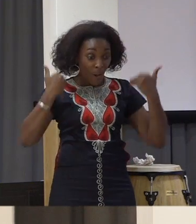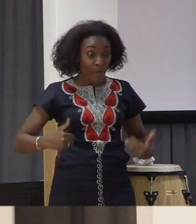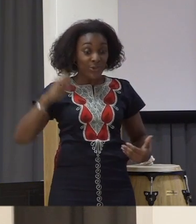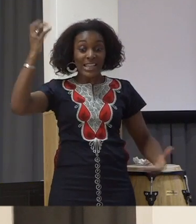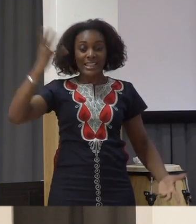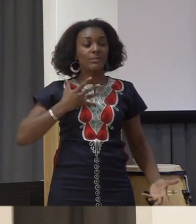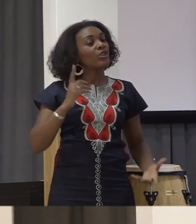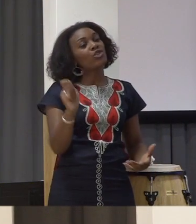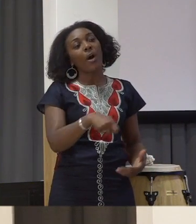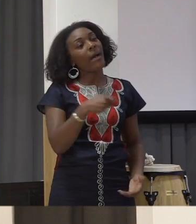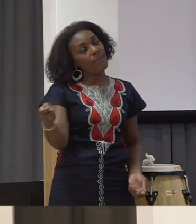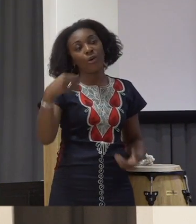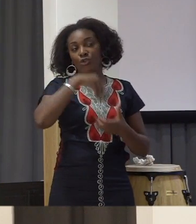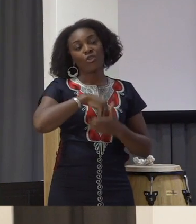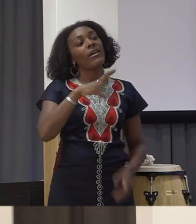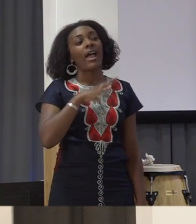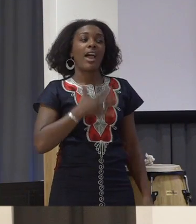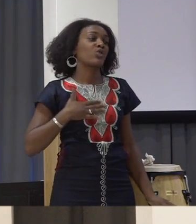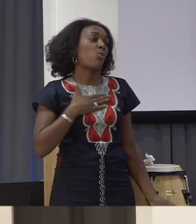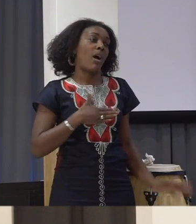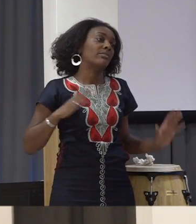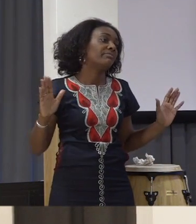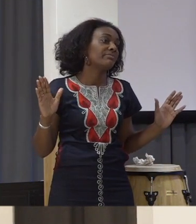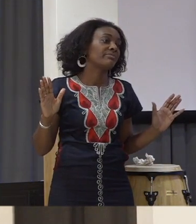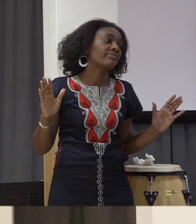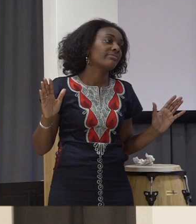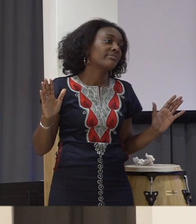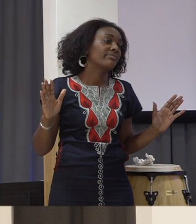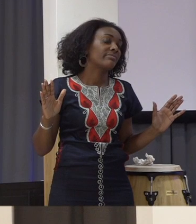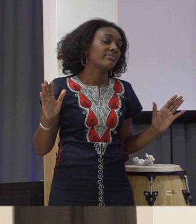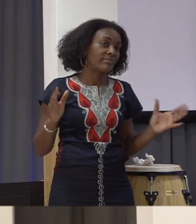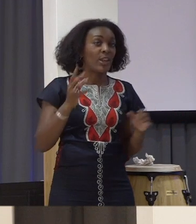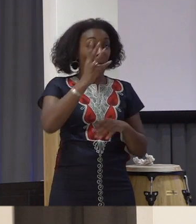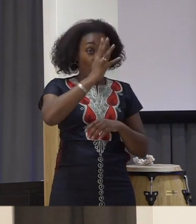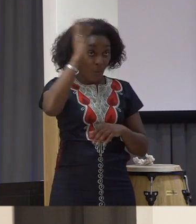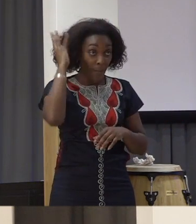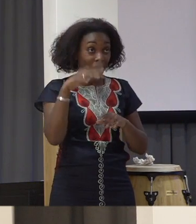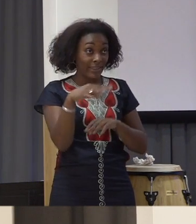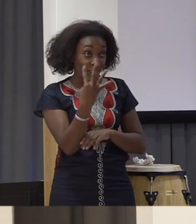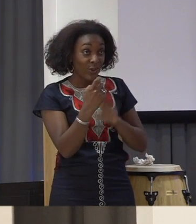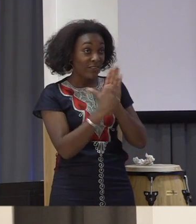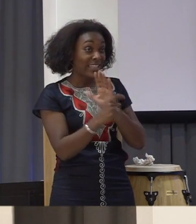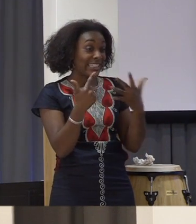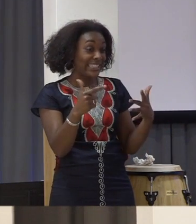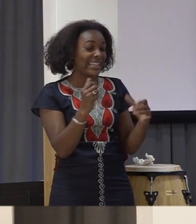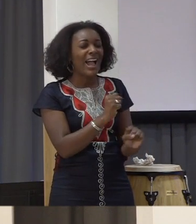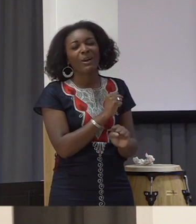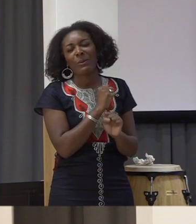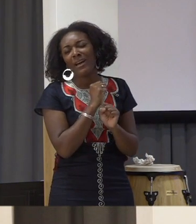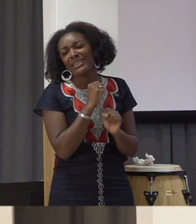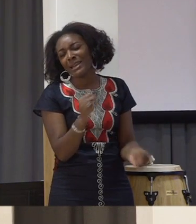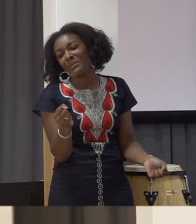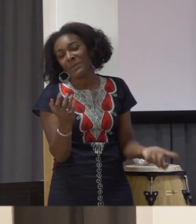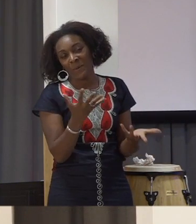joie. Cela te remplit de joie. Et dans ce verset de Romains 14, 17, ce qui est extraordinaire, c'est que